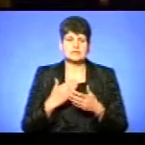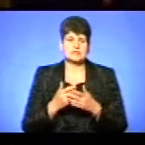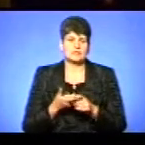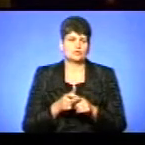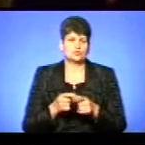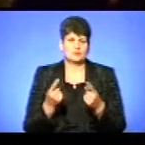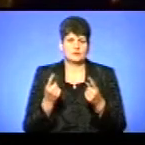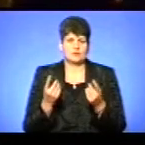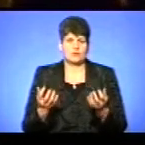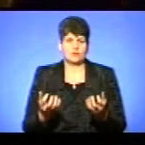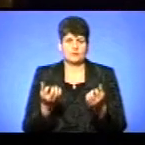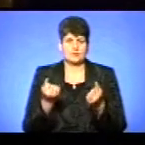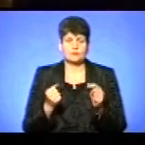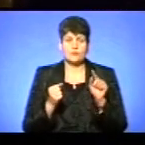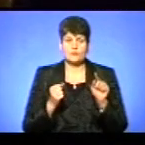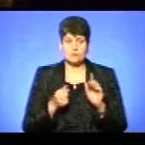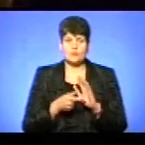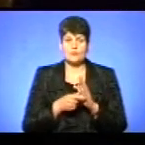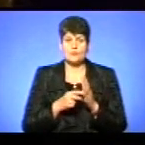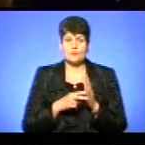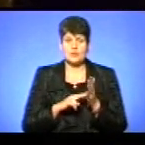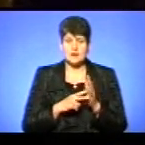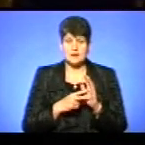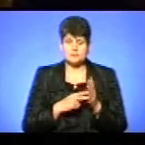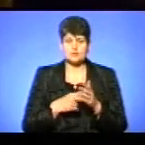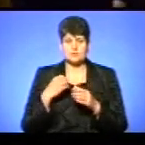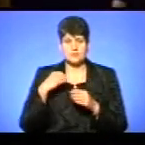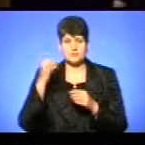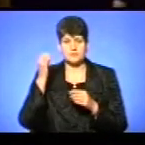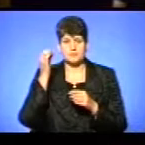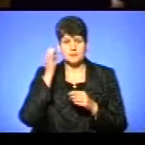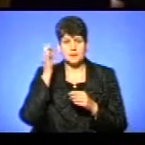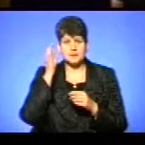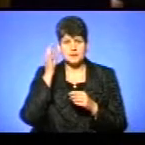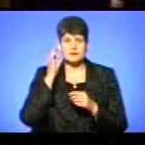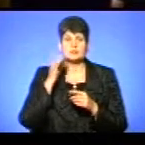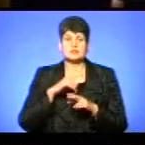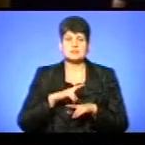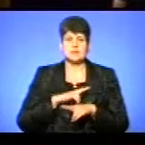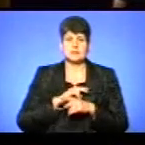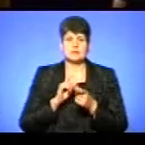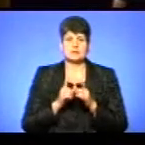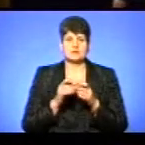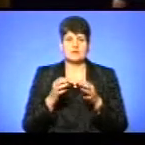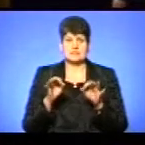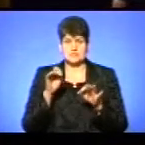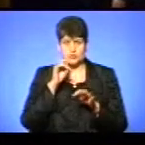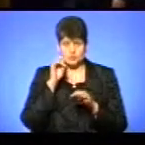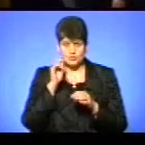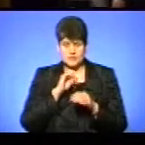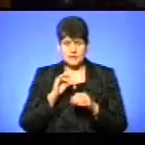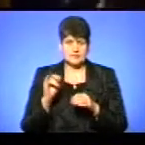великою підтримкою в тому плані, що ми молитовно поминаємо загиблих борців за незалежність України.